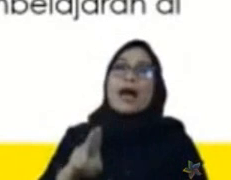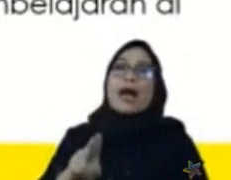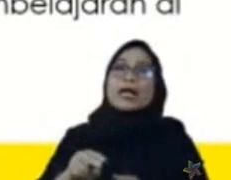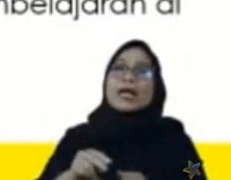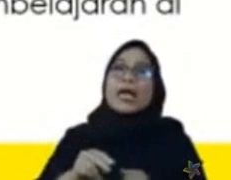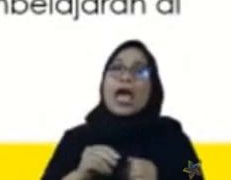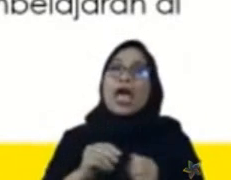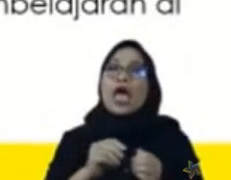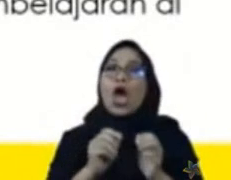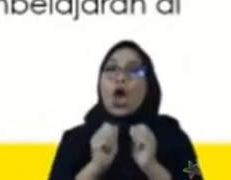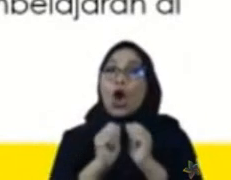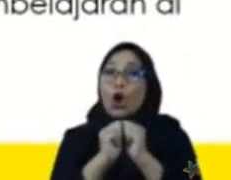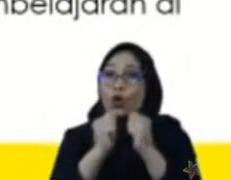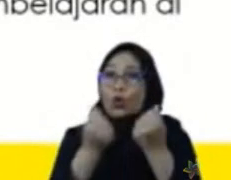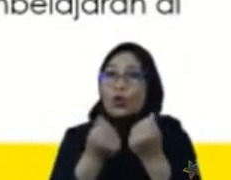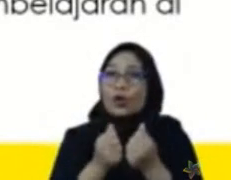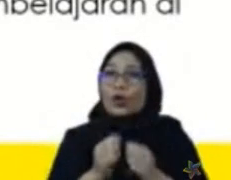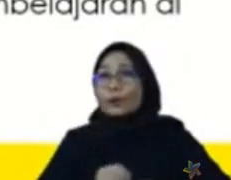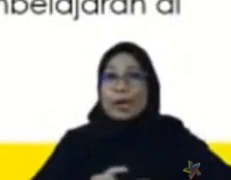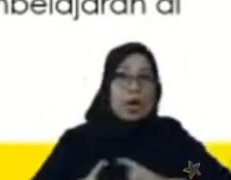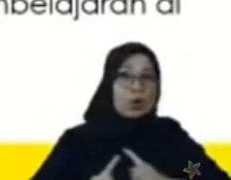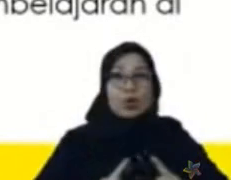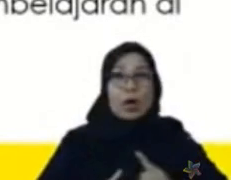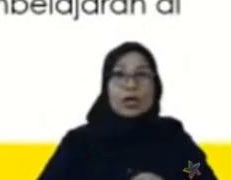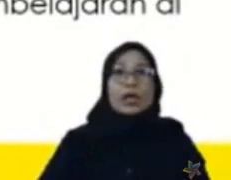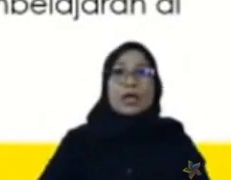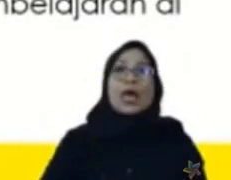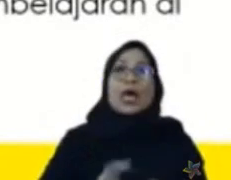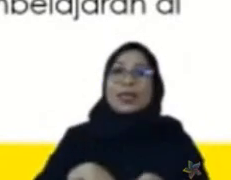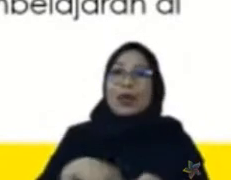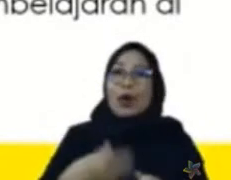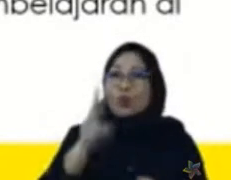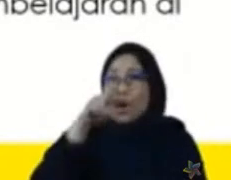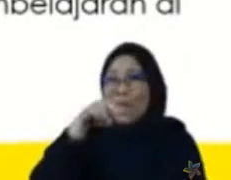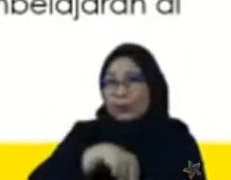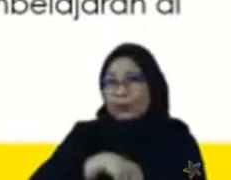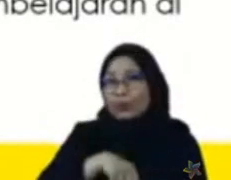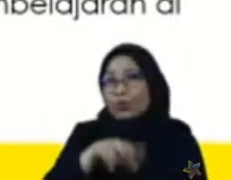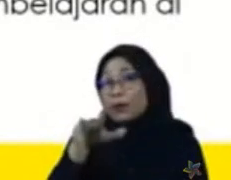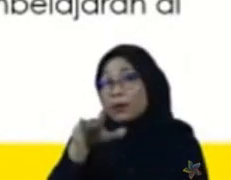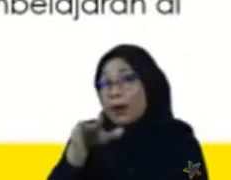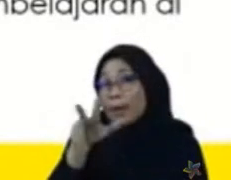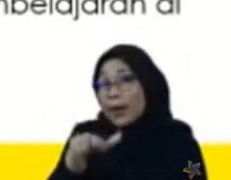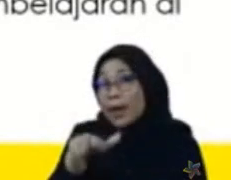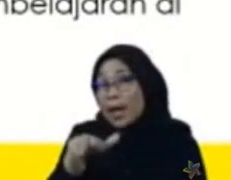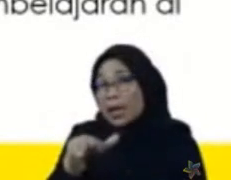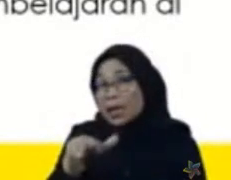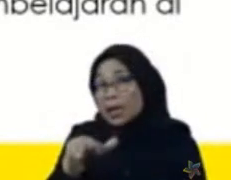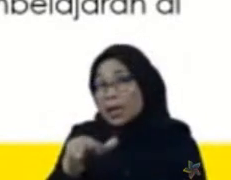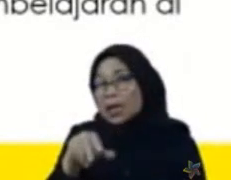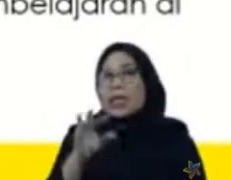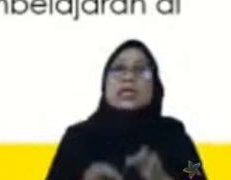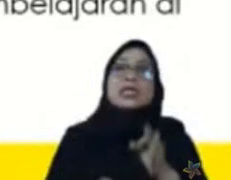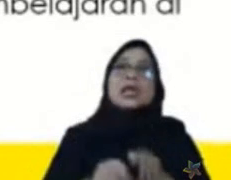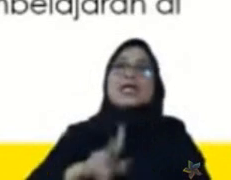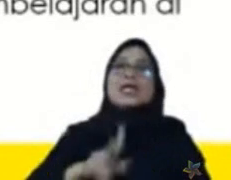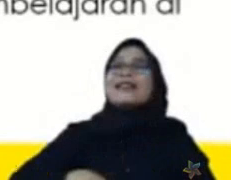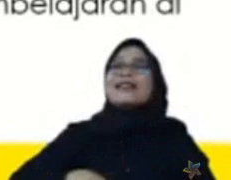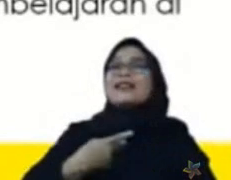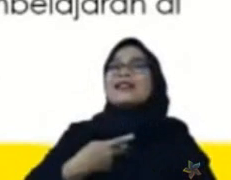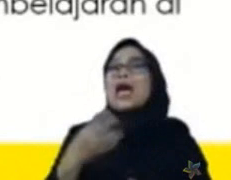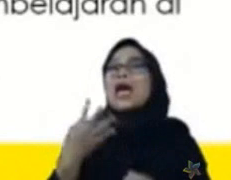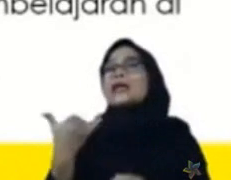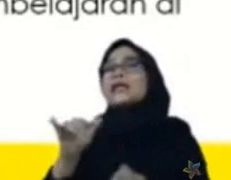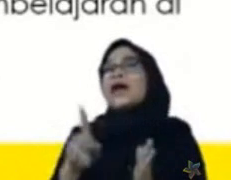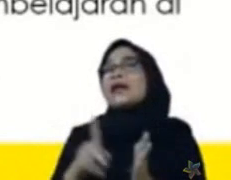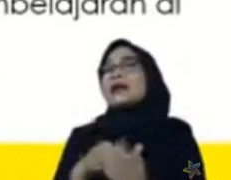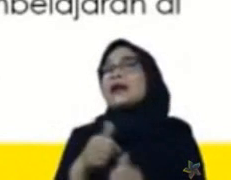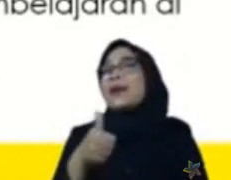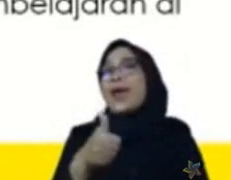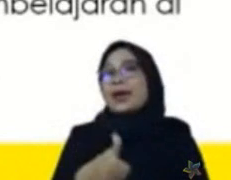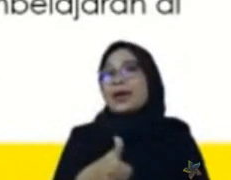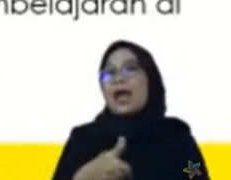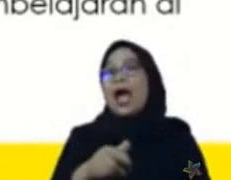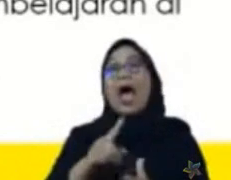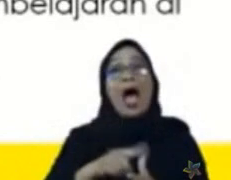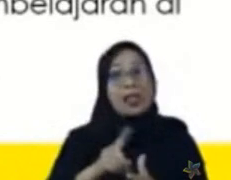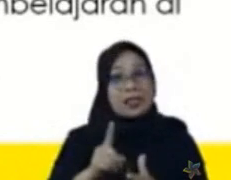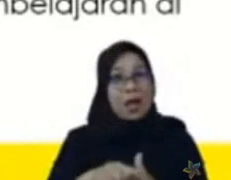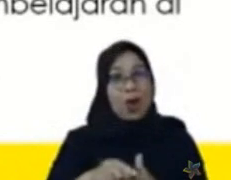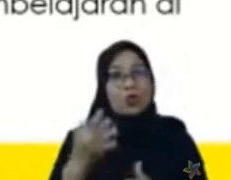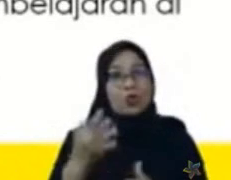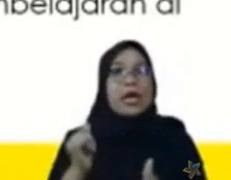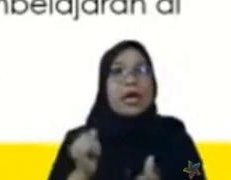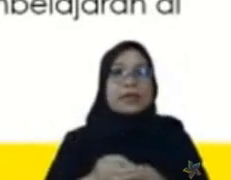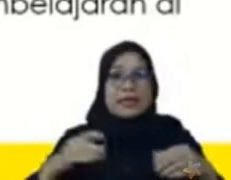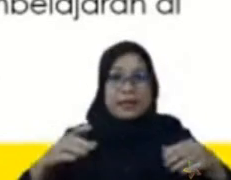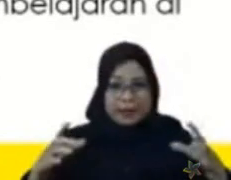tetap menggunakan kurikulum 2013 jika itu memang dirasa yang terbaik, atau melakukan penyederhanaan kurikulum secara